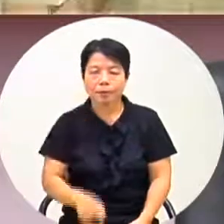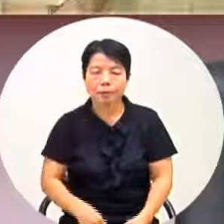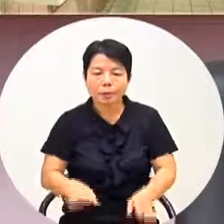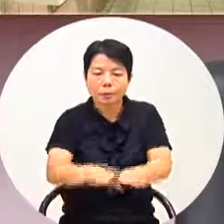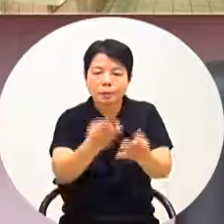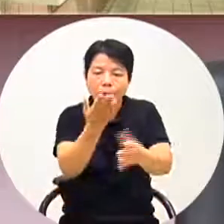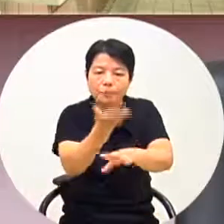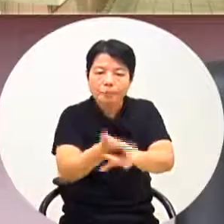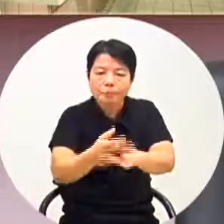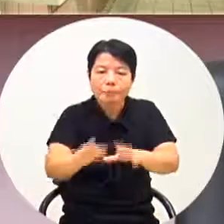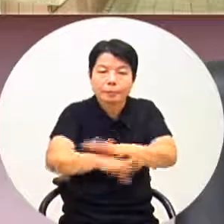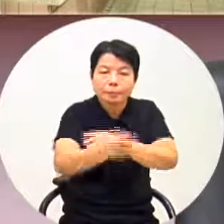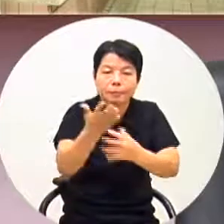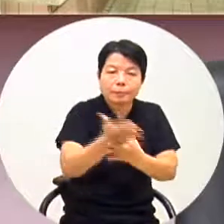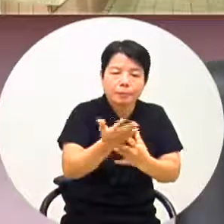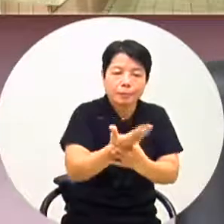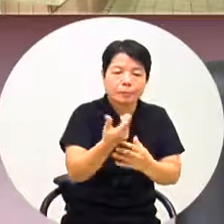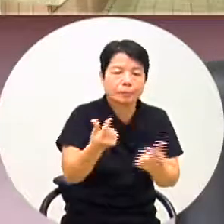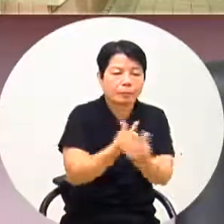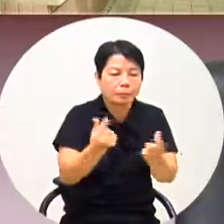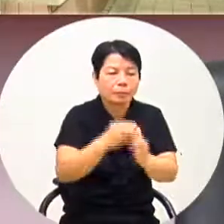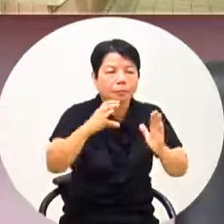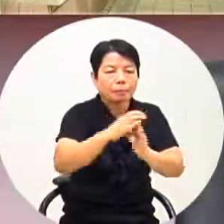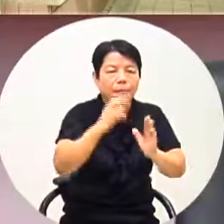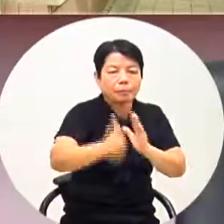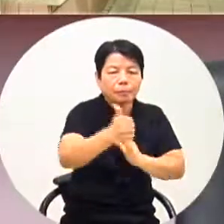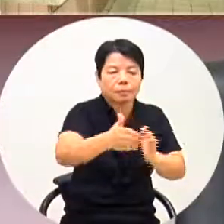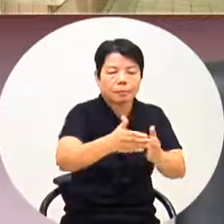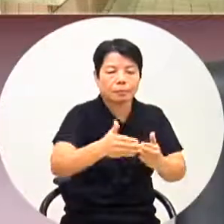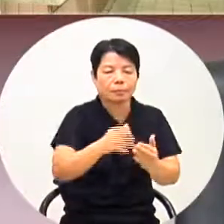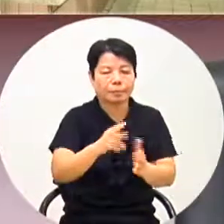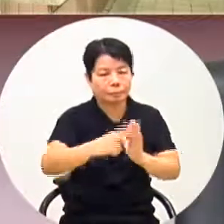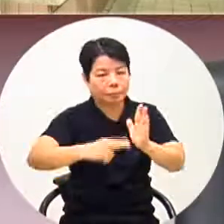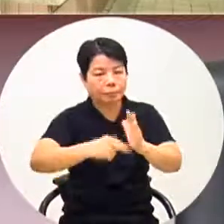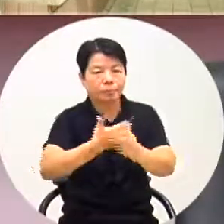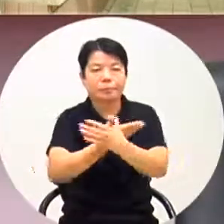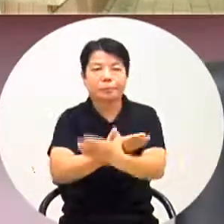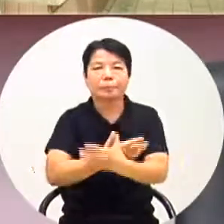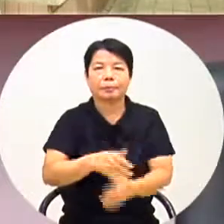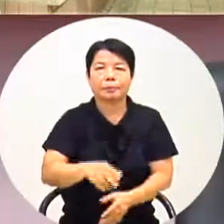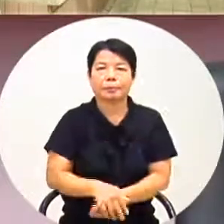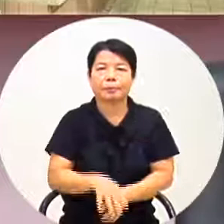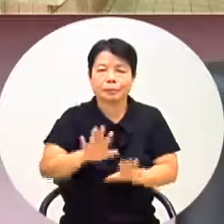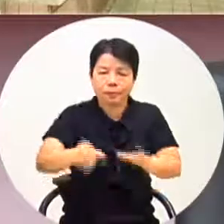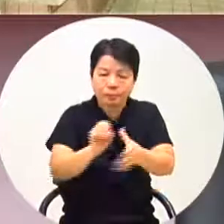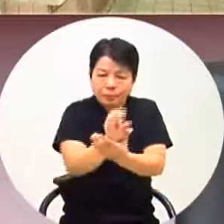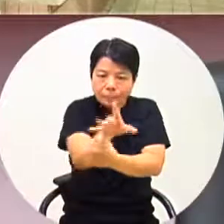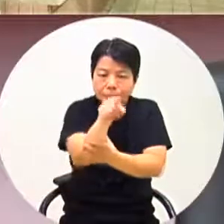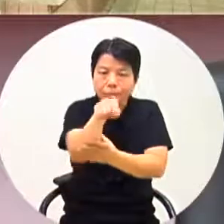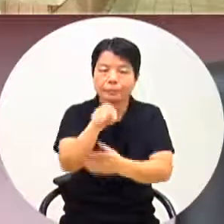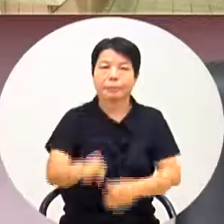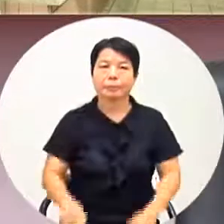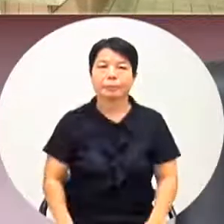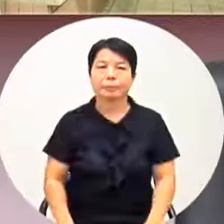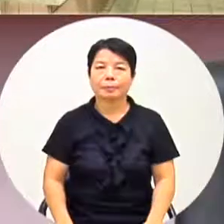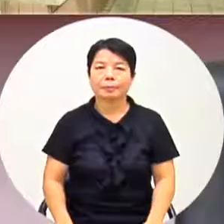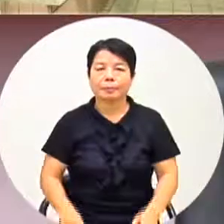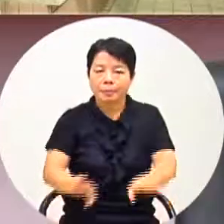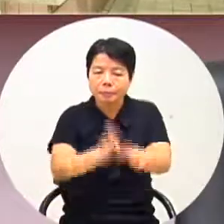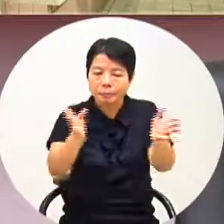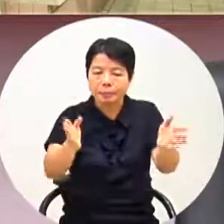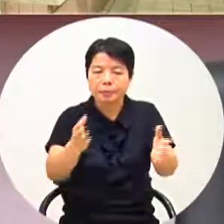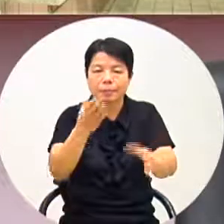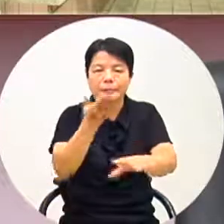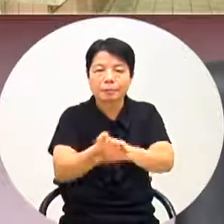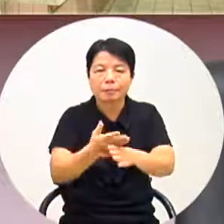其实刚刚局长讲了，这是一个奖励。来啊，咱来看这个哈，这个是开放空间，